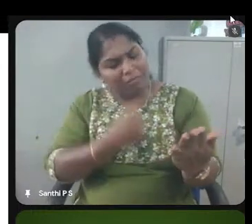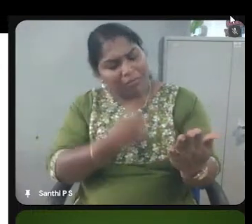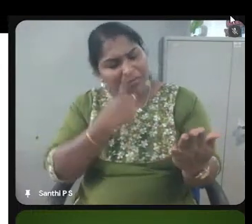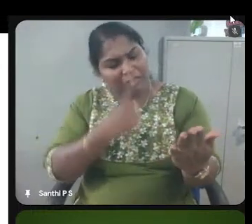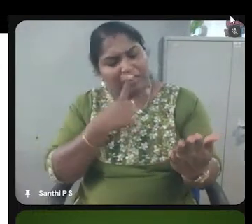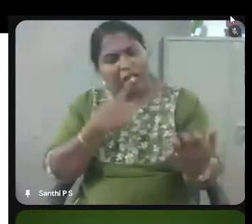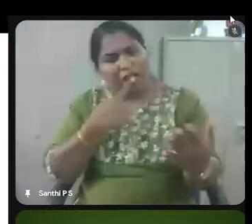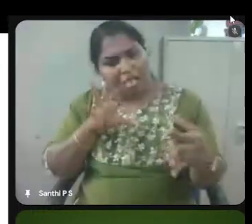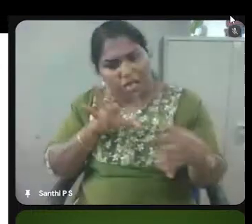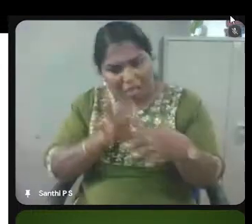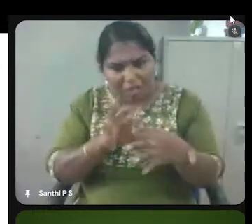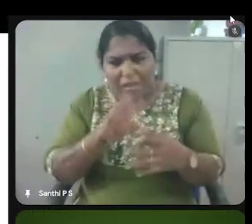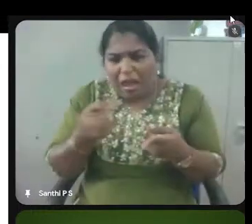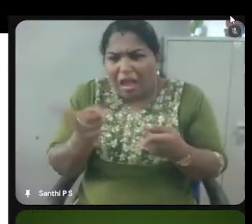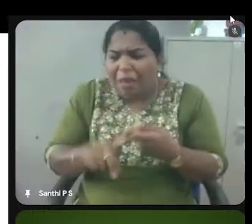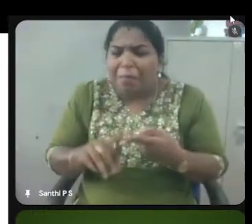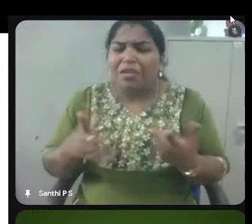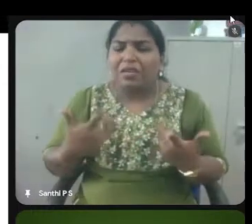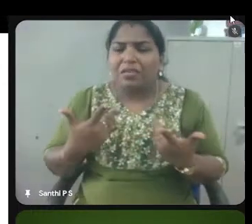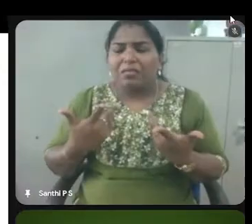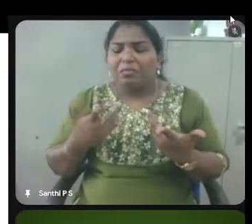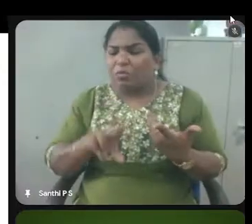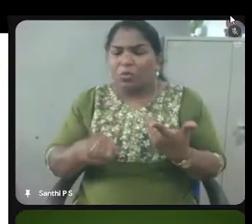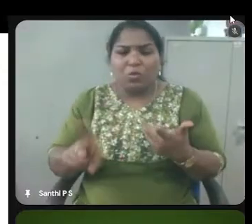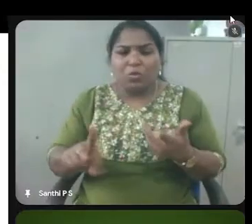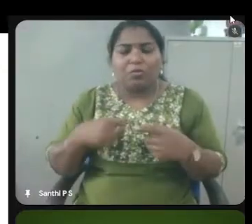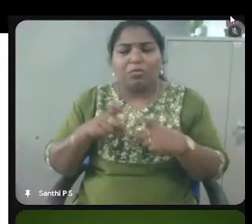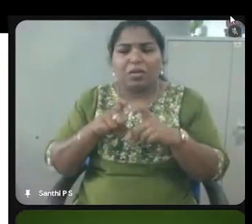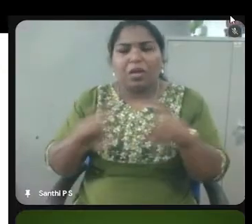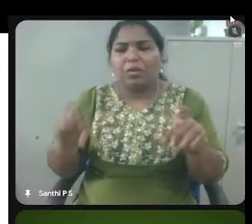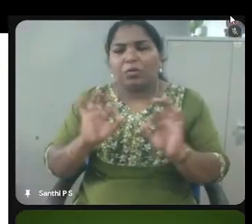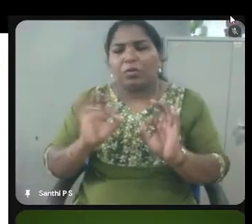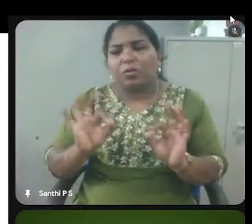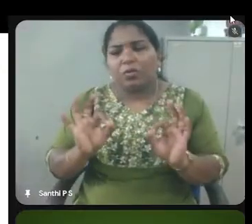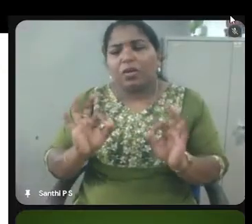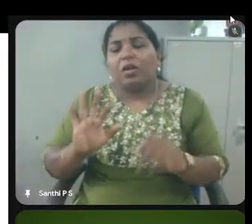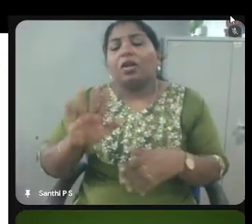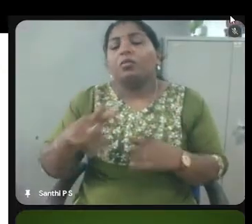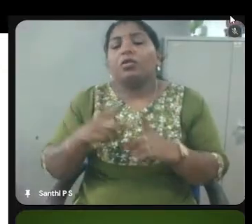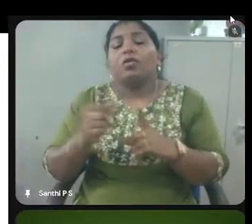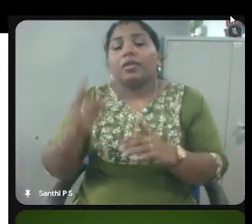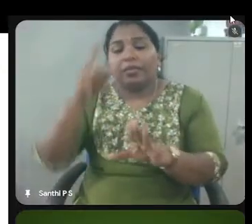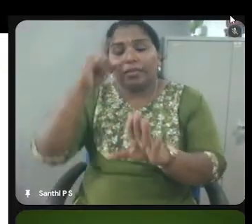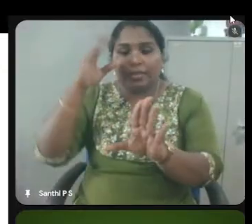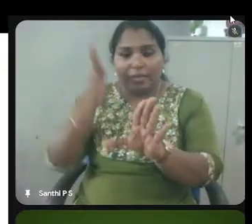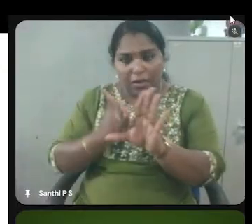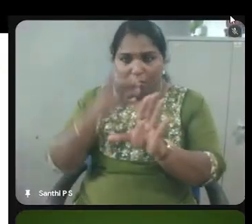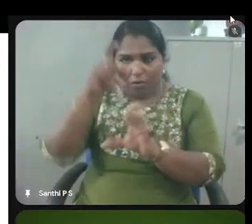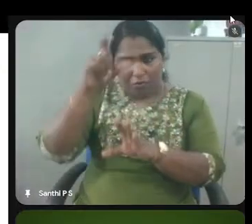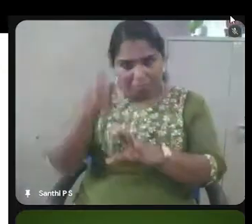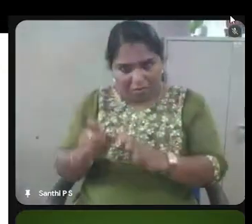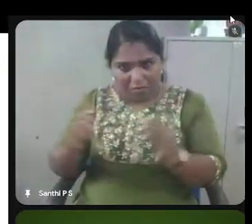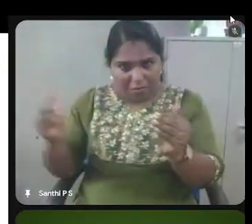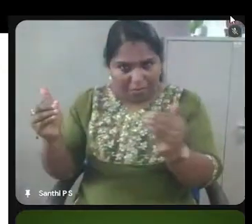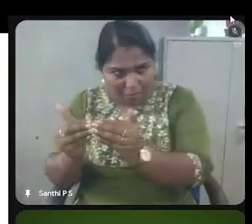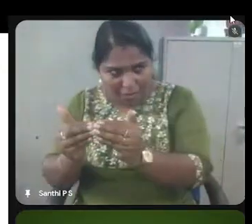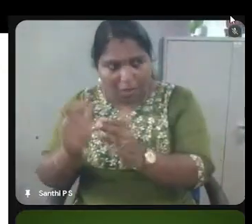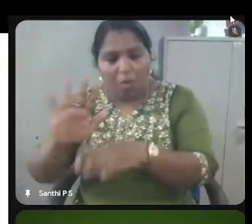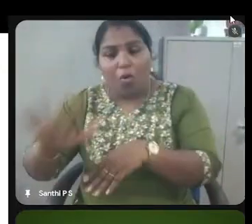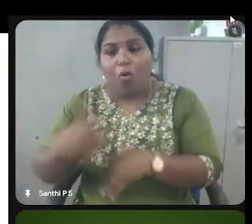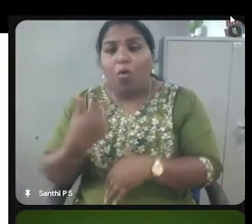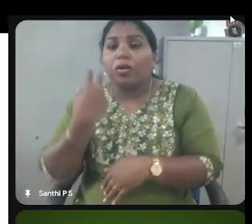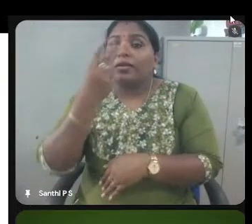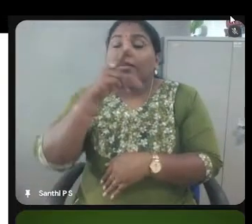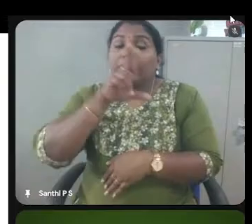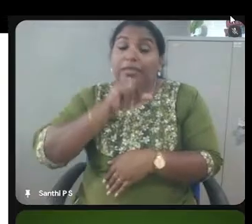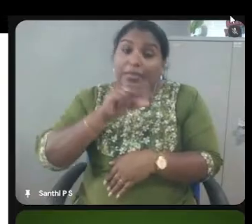ആയി പോകുന്നതാണോ എന്നുള്ള കാര്യത്തിൽ ഒരു ക്ലാരിറ്റി വന്നില്ല. ഞാനത് ചെയ്തത് ഒരു സൈക്കോളജിസ്റ്റിന്റെ അടുത്ത് അല്ലെങ്കിൽ ഈ പറയുന്ന സ്പീച്ച് തെറാപ്പിസ്റ്റിന്റെ അടുത്ത് വിടാൻ പറഞ്ഞു